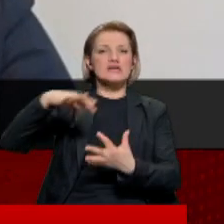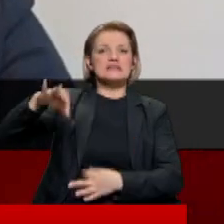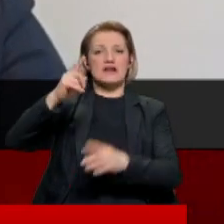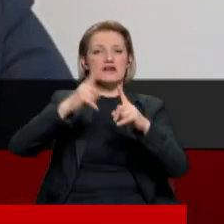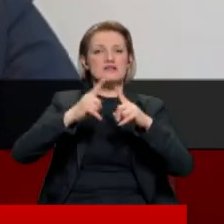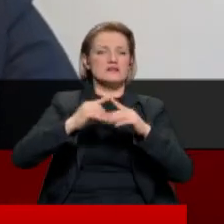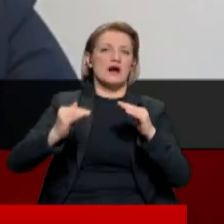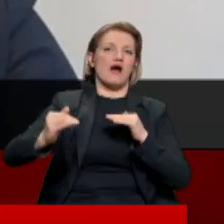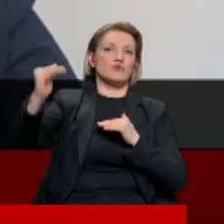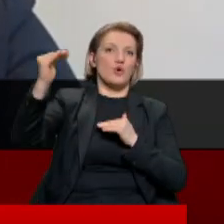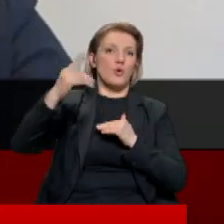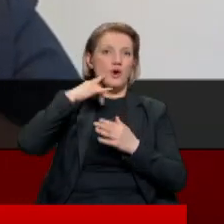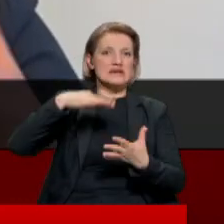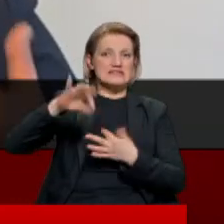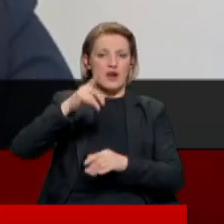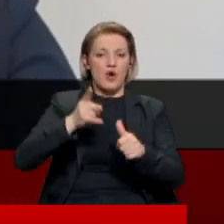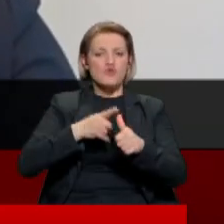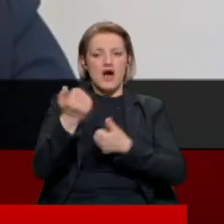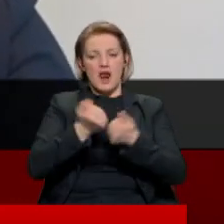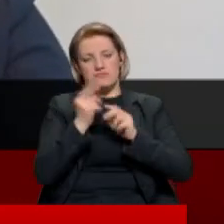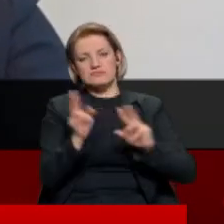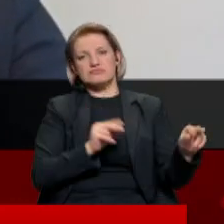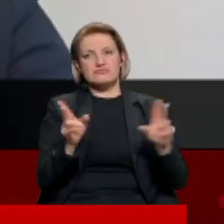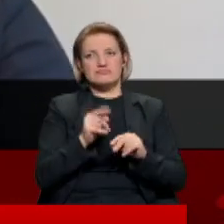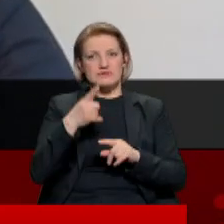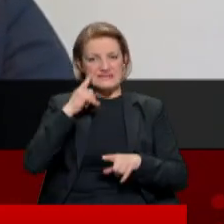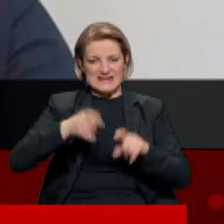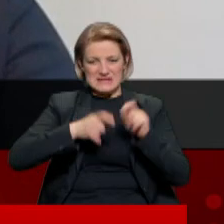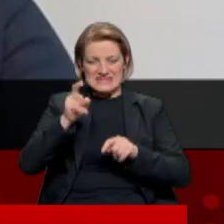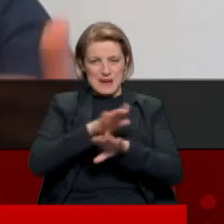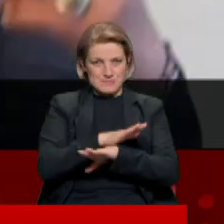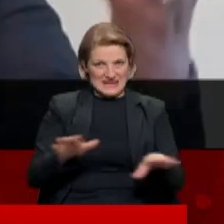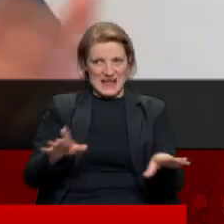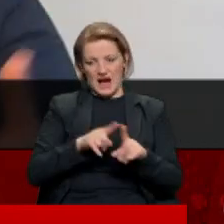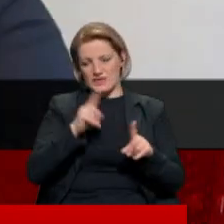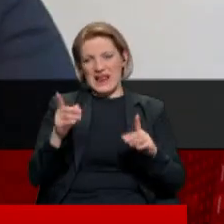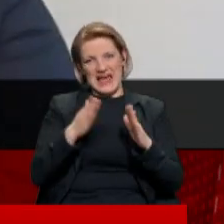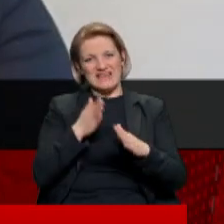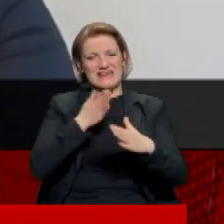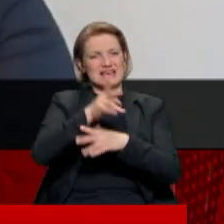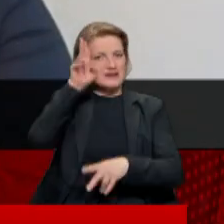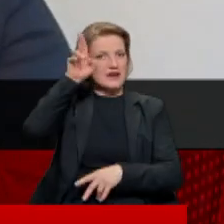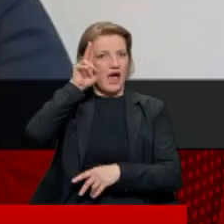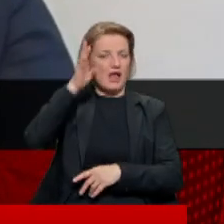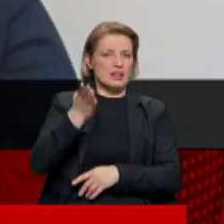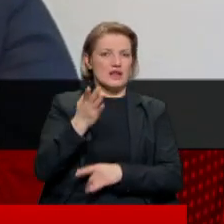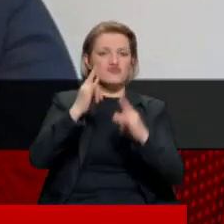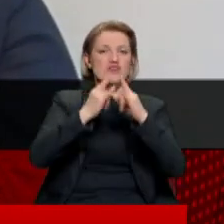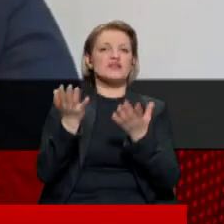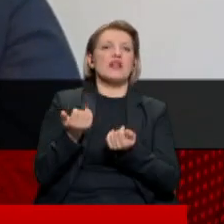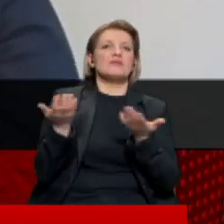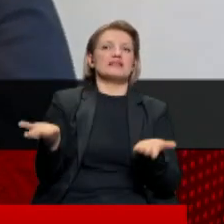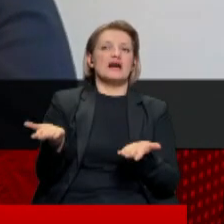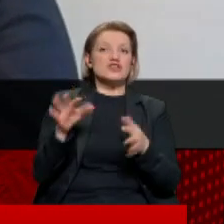sayısı artıyor. İnsanlar önce arabalarda yattılar. Hani bu tespitler tamamlanırsa evlerine girecekler ümidiyle. Çadır